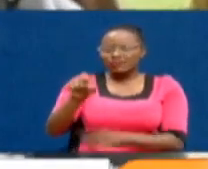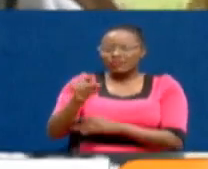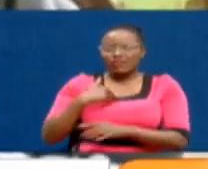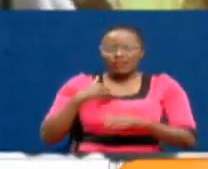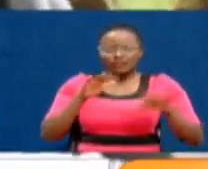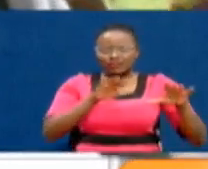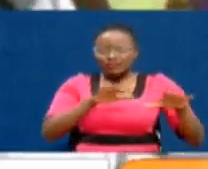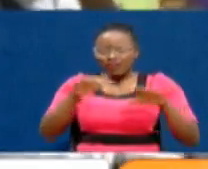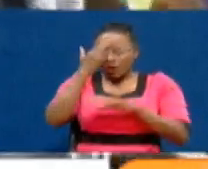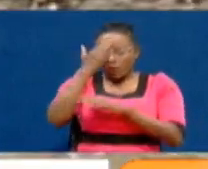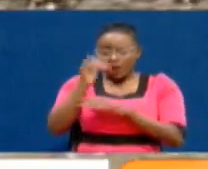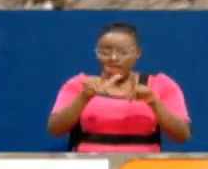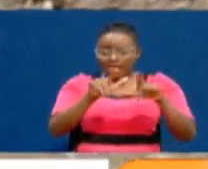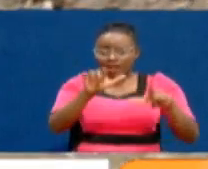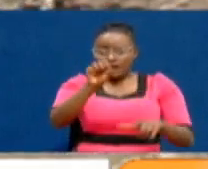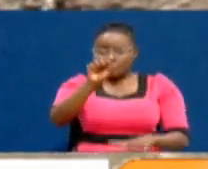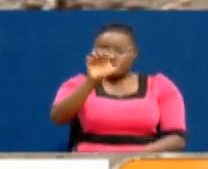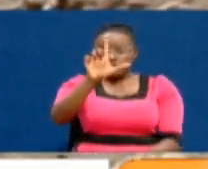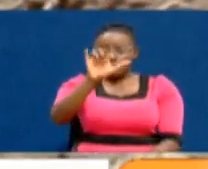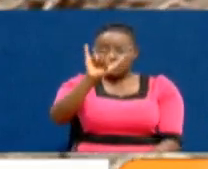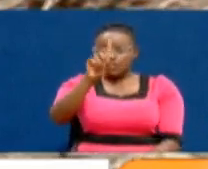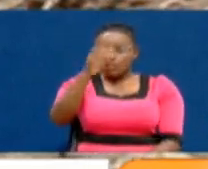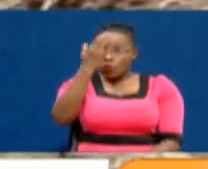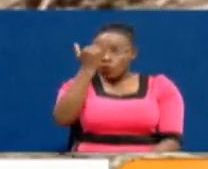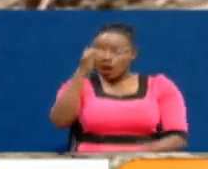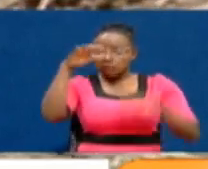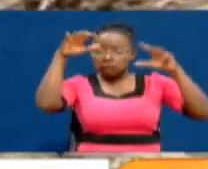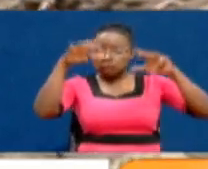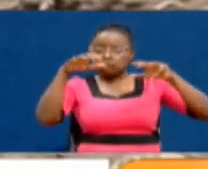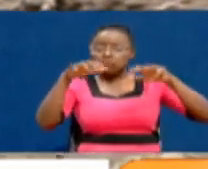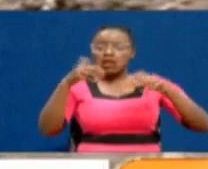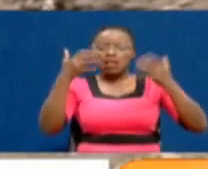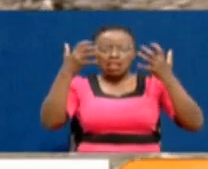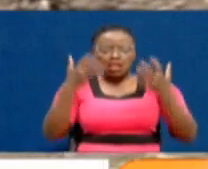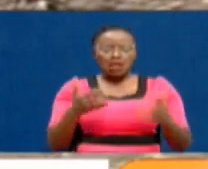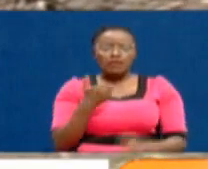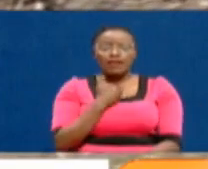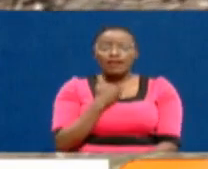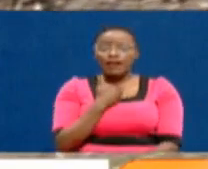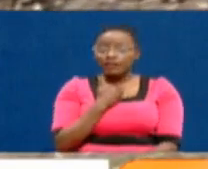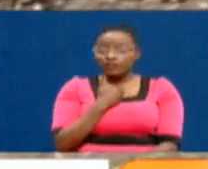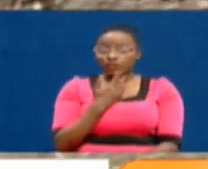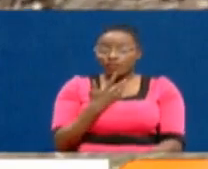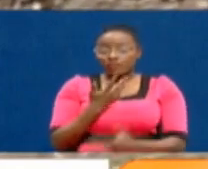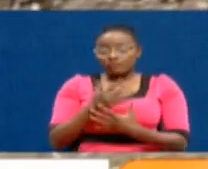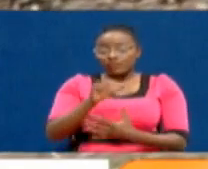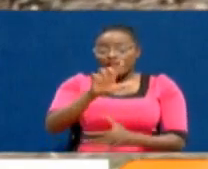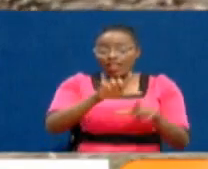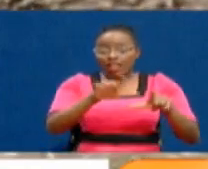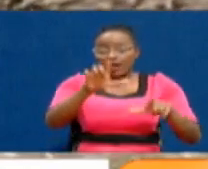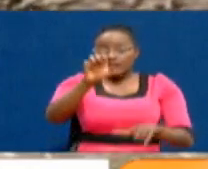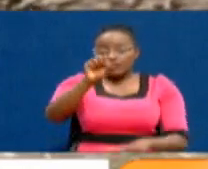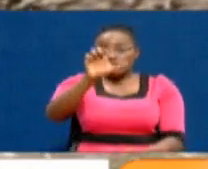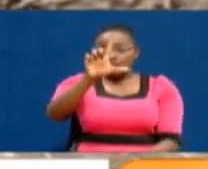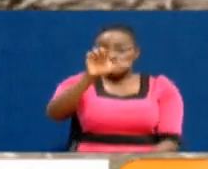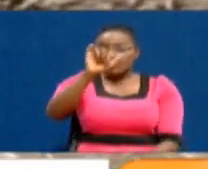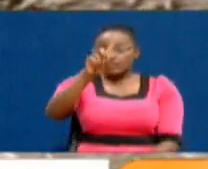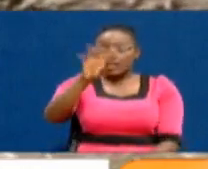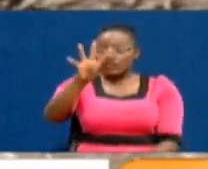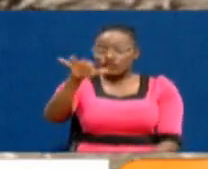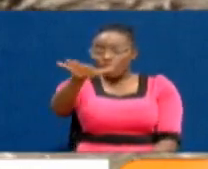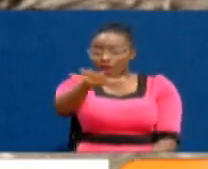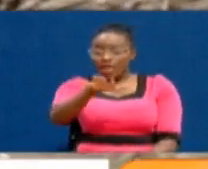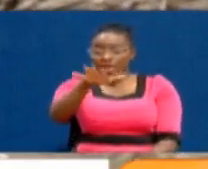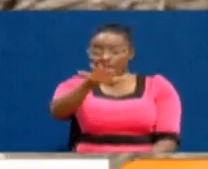ardhi yanayotokana na mvua kubwa inayozidi kushuhudiwa katika eneo hilo. Maporomoko yalishuhudiwa katika sehemu nne tofauti eneo hilo siku